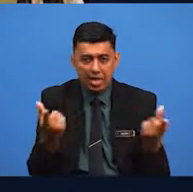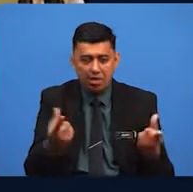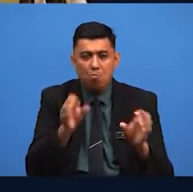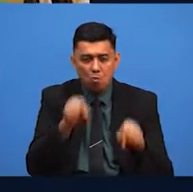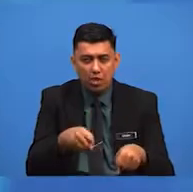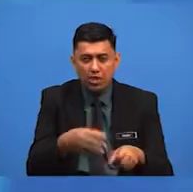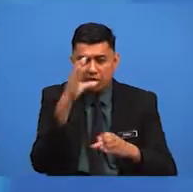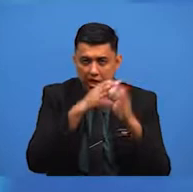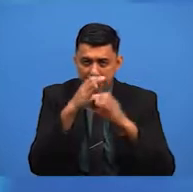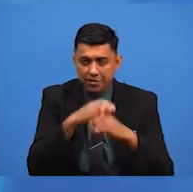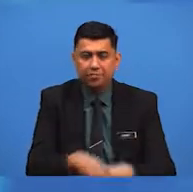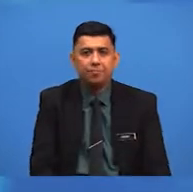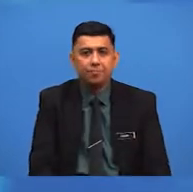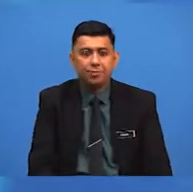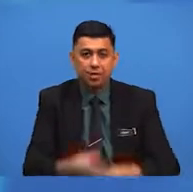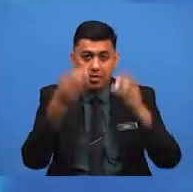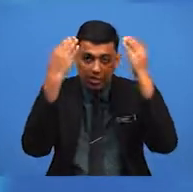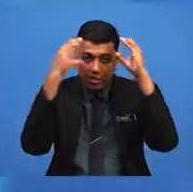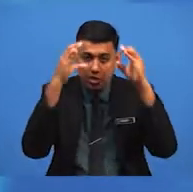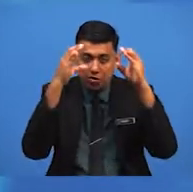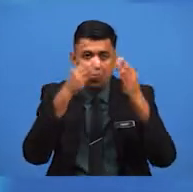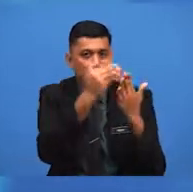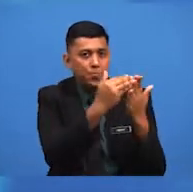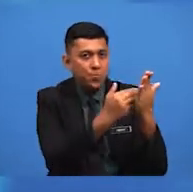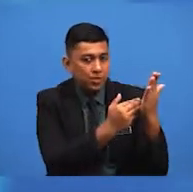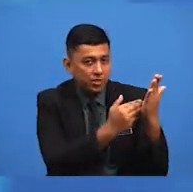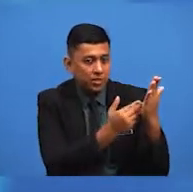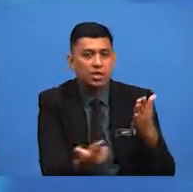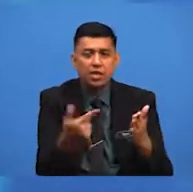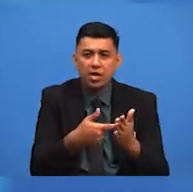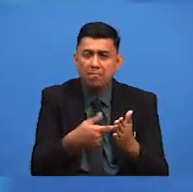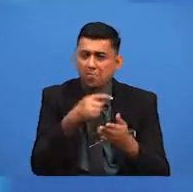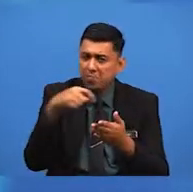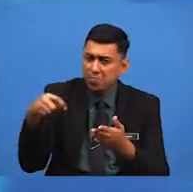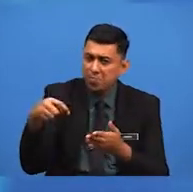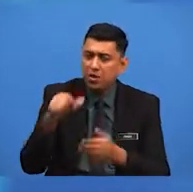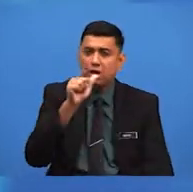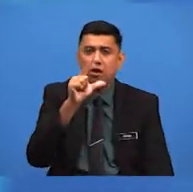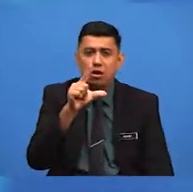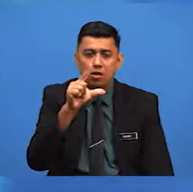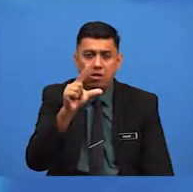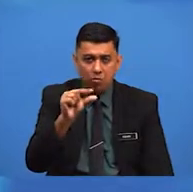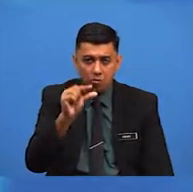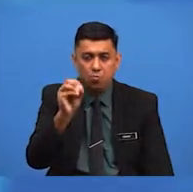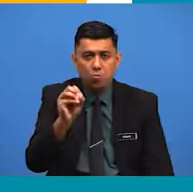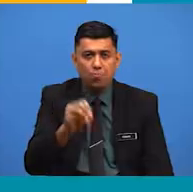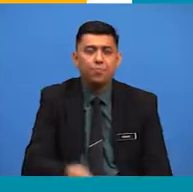dikesan. Cikgu perincikan dengan menulis algoritma tersebut berdasarkan video